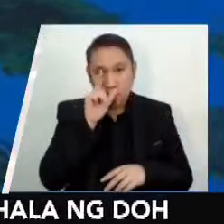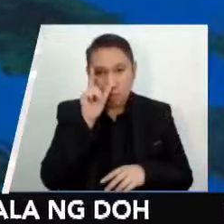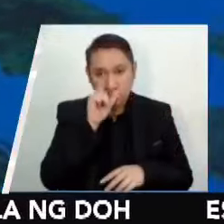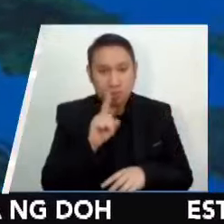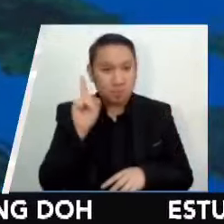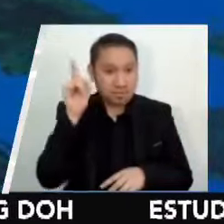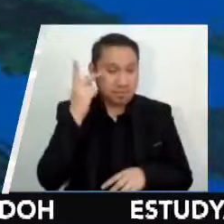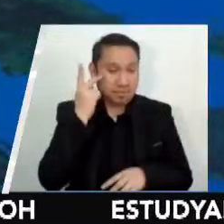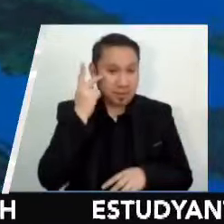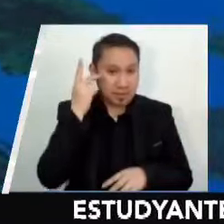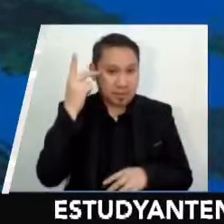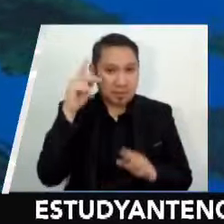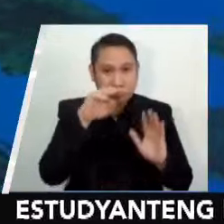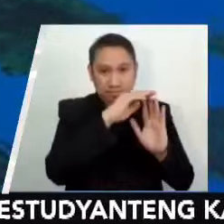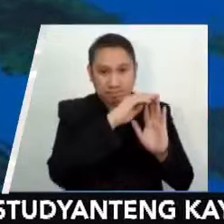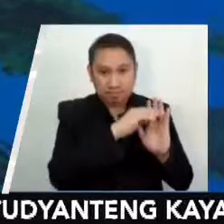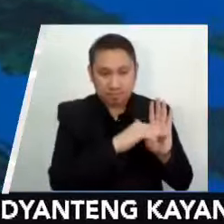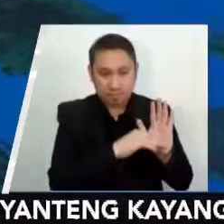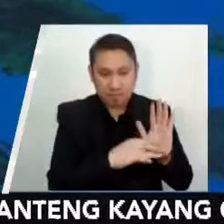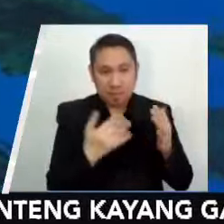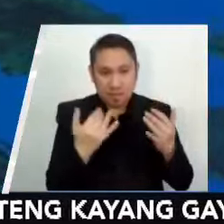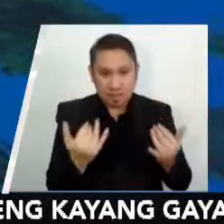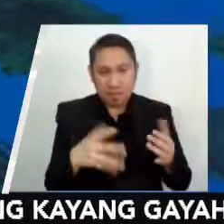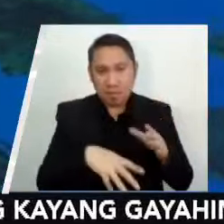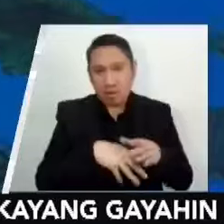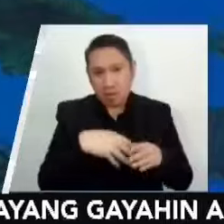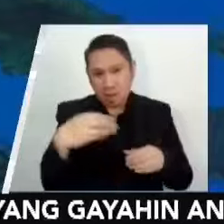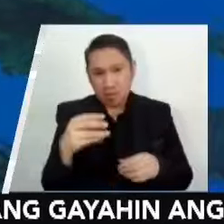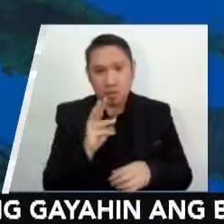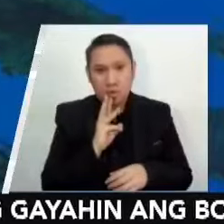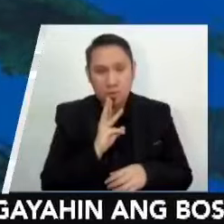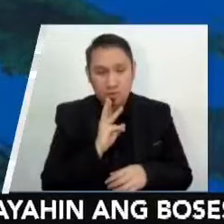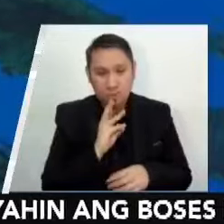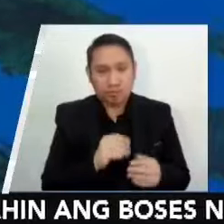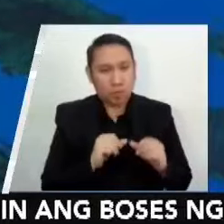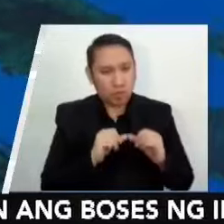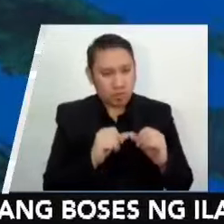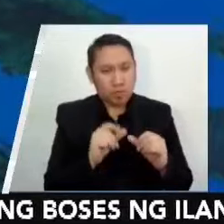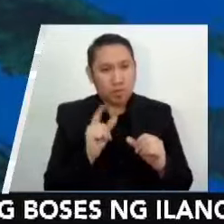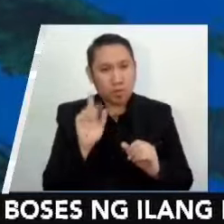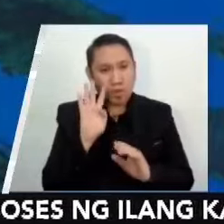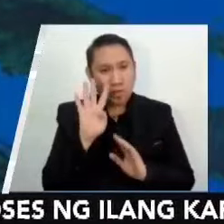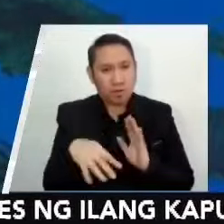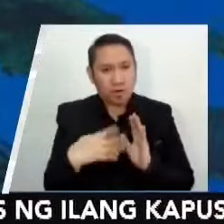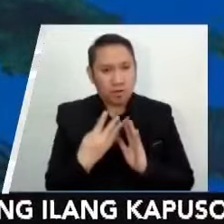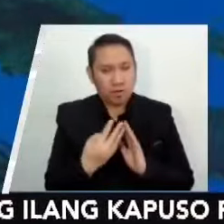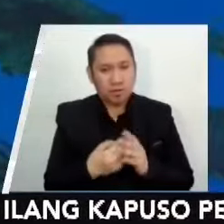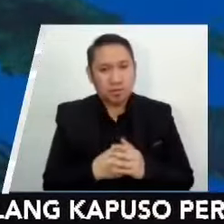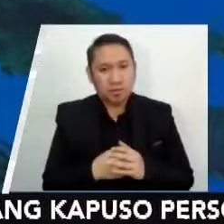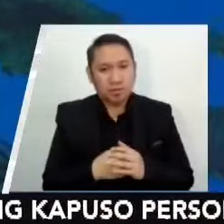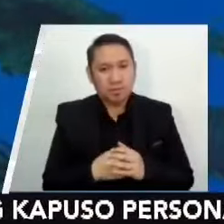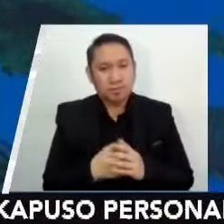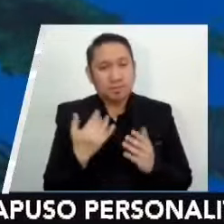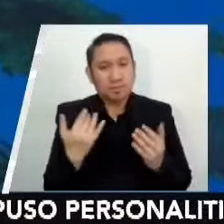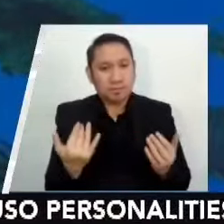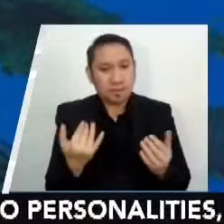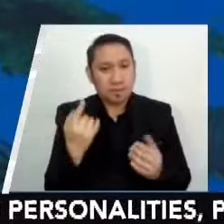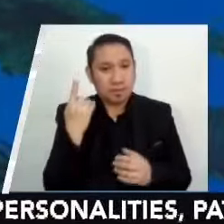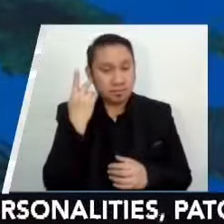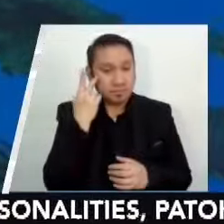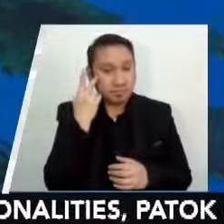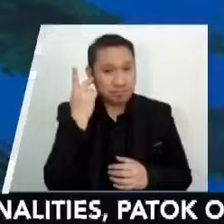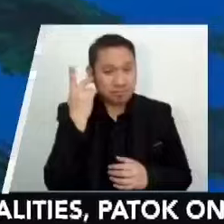ang naglalabas ng tubig sa nakalipas na 24 oras. Habang tigdalawang gates naman sa Magat at Abuklao Reservoir, ginawa po